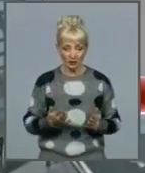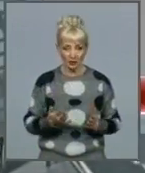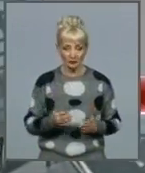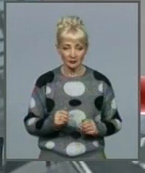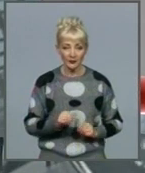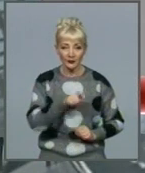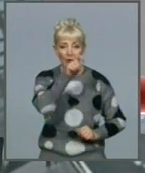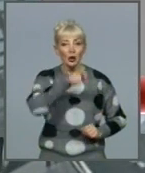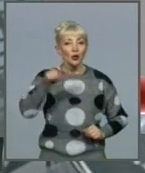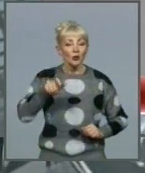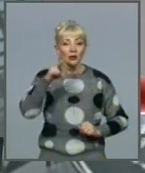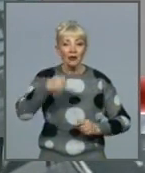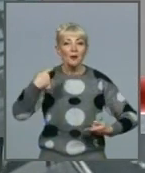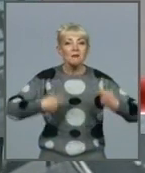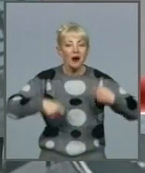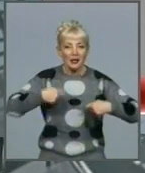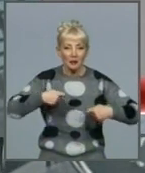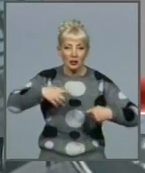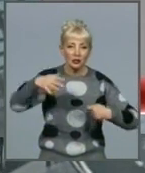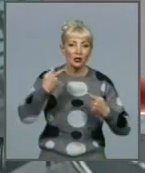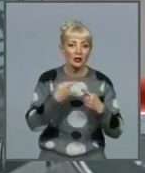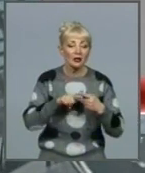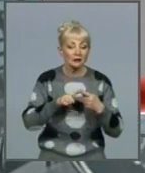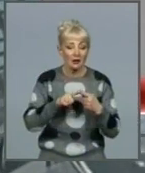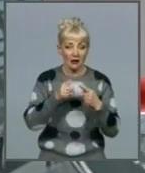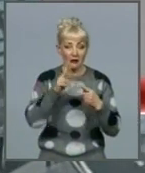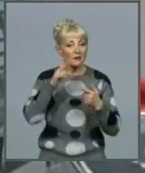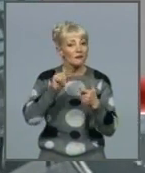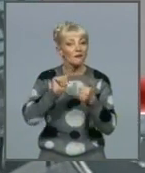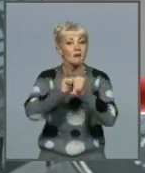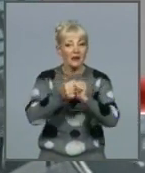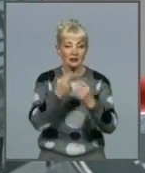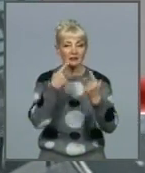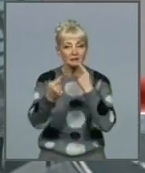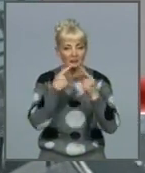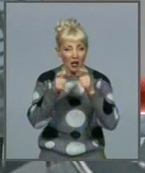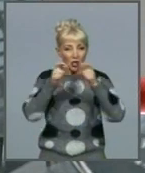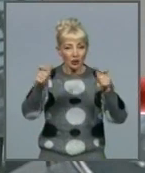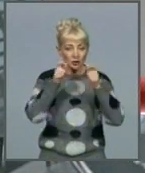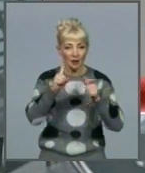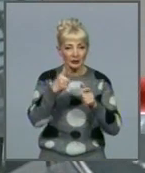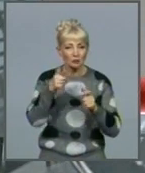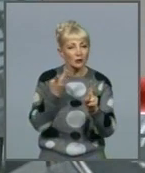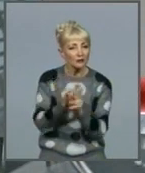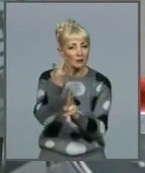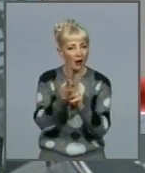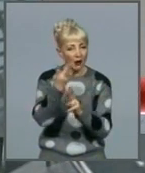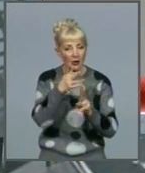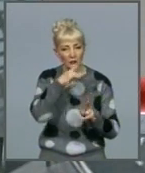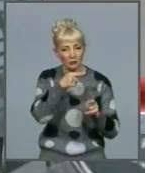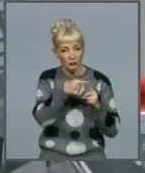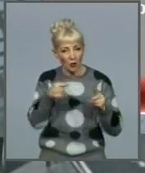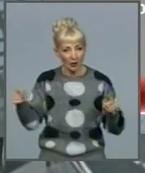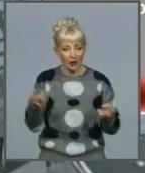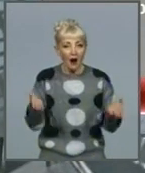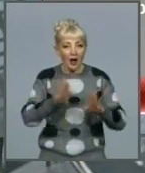Люди на Барабашова срывались с диалога на крик, потому что годами были опутаны поборами, риском остаться без ничего и рабской зависимостью